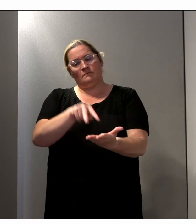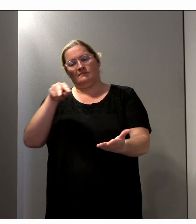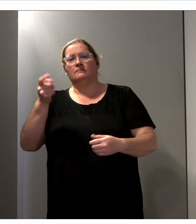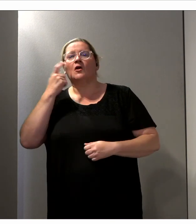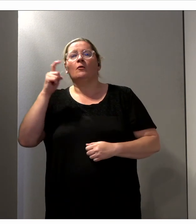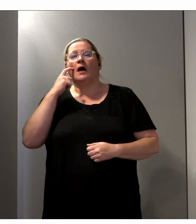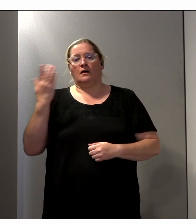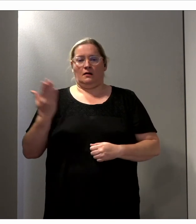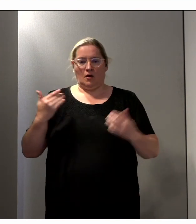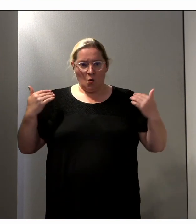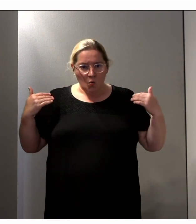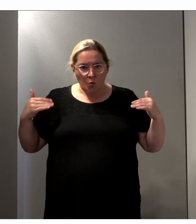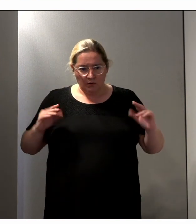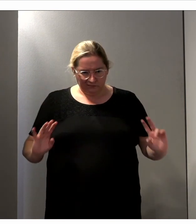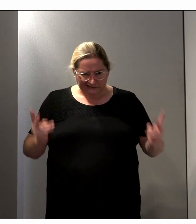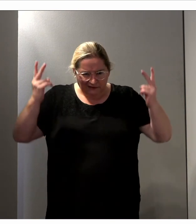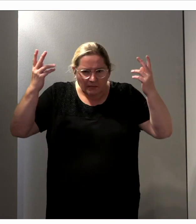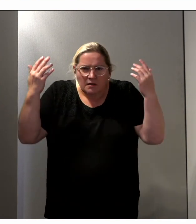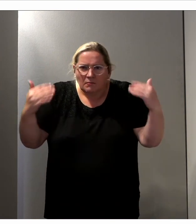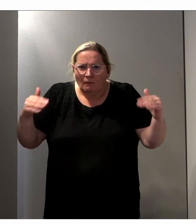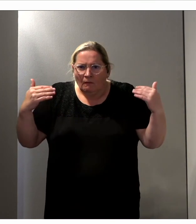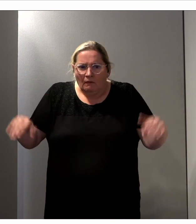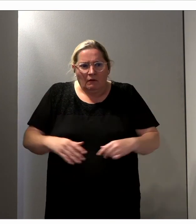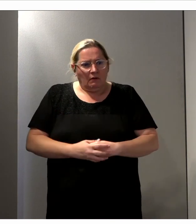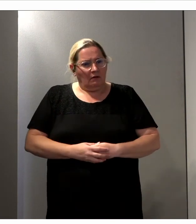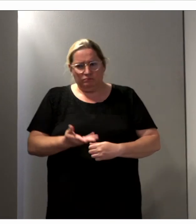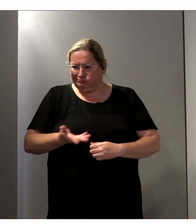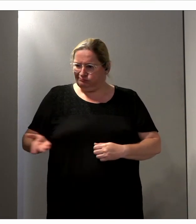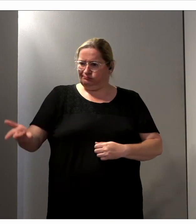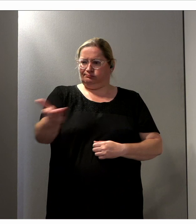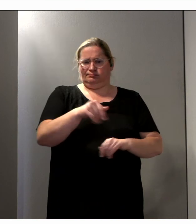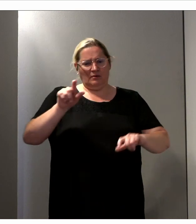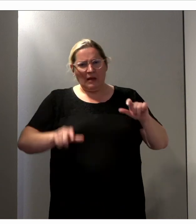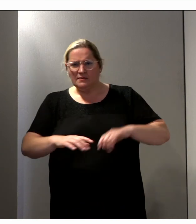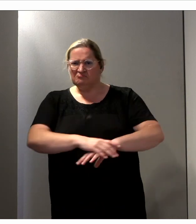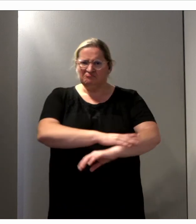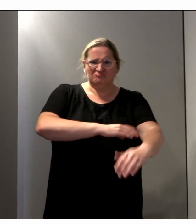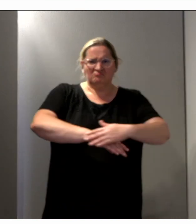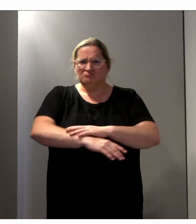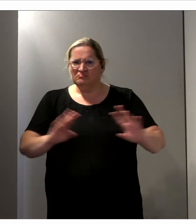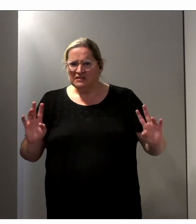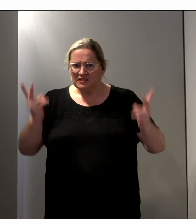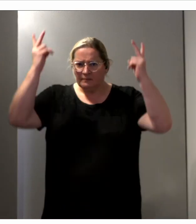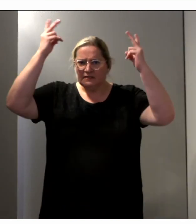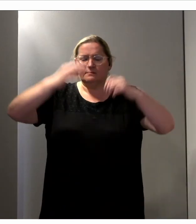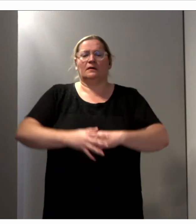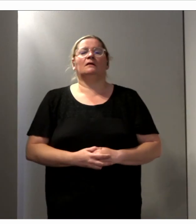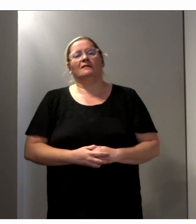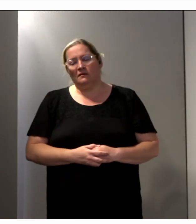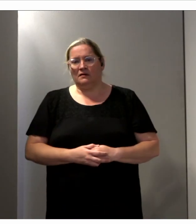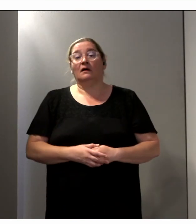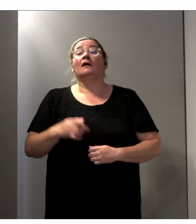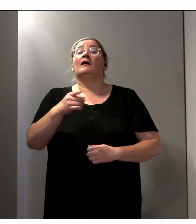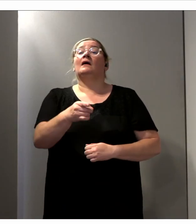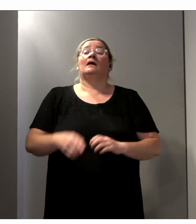réel dynamisme sur tous ces porteurs de projets. Je dirais qu'ils passent de la